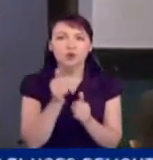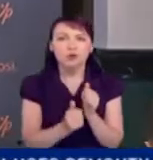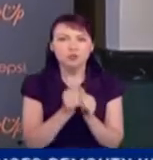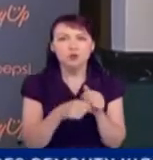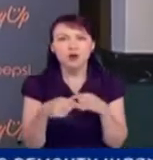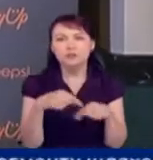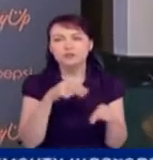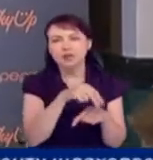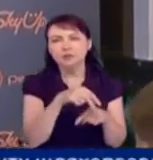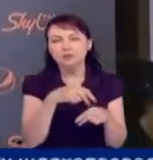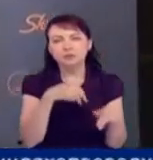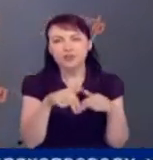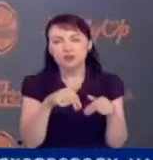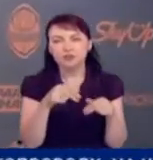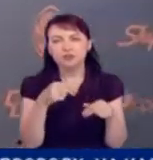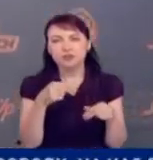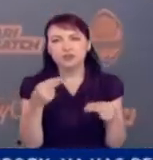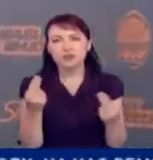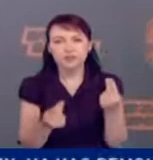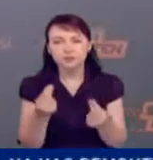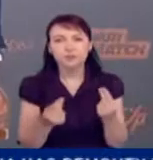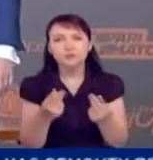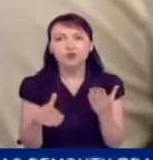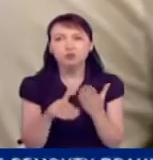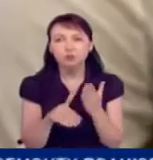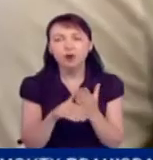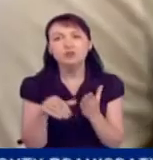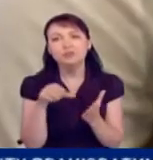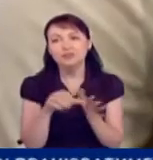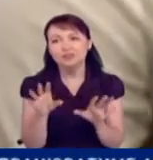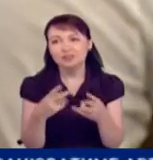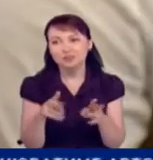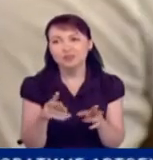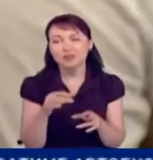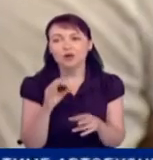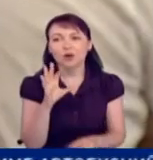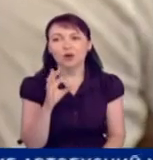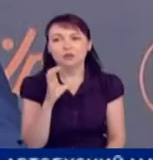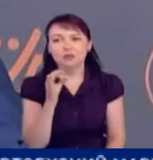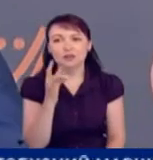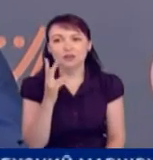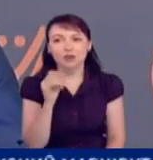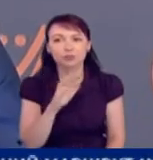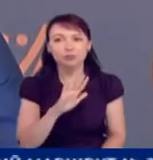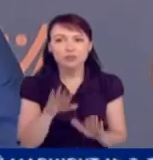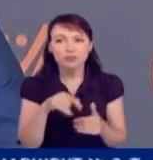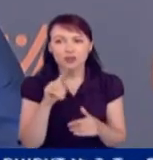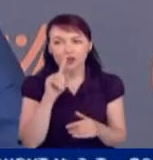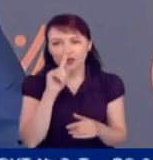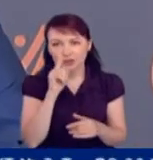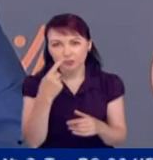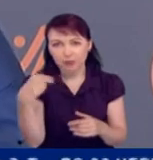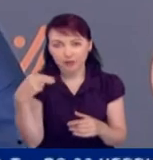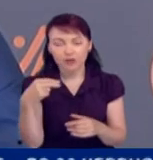гравцем. А допомагатиме йому той, кого і представляти не треба – Даріо Серна. Після річної перерви хорват